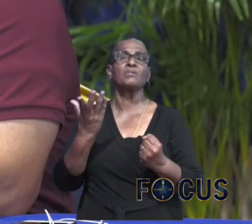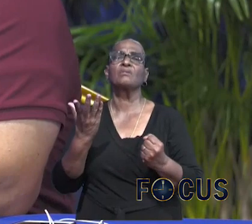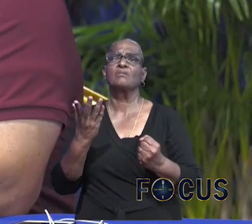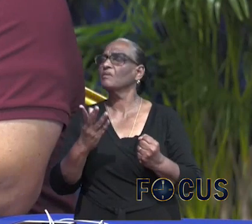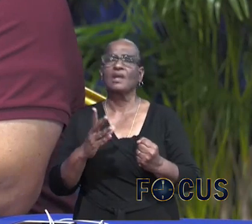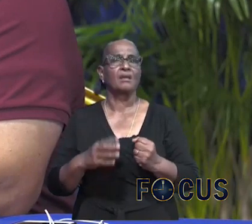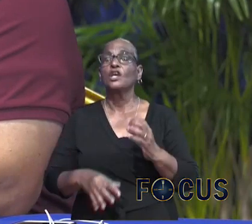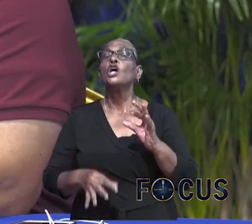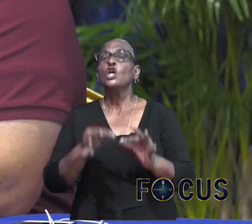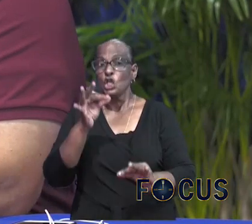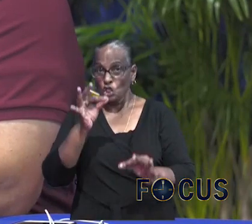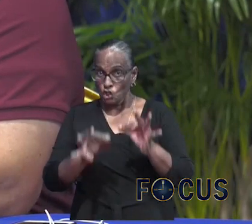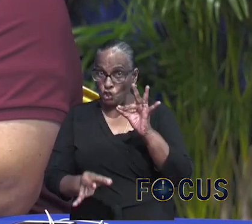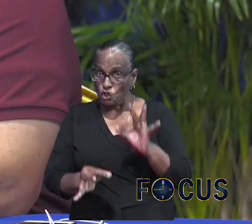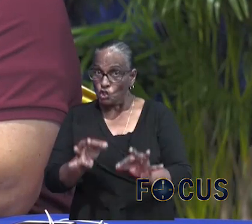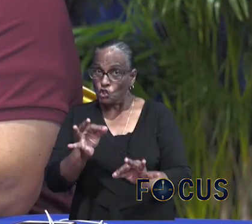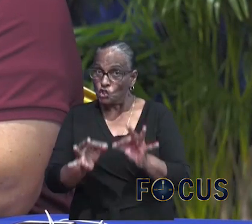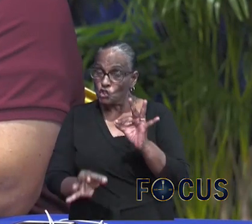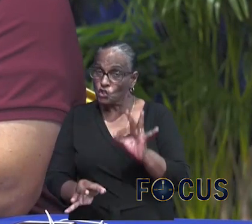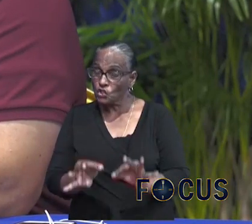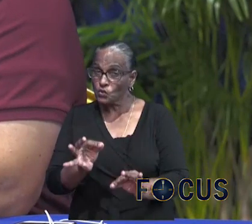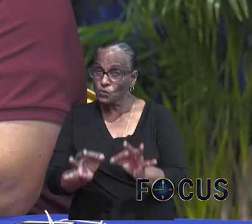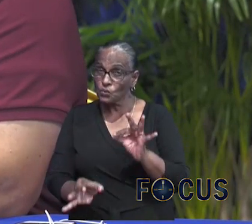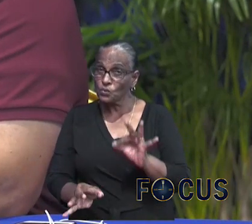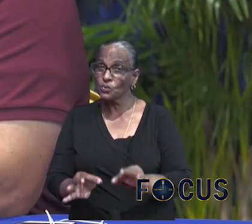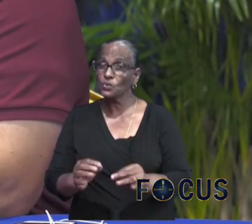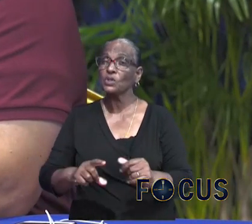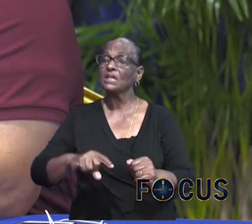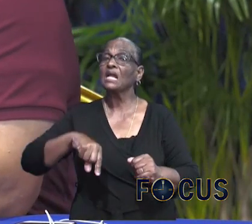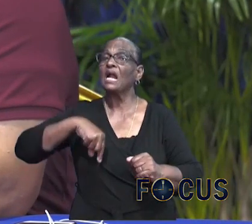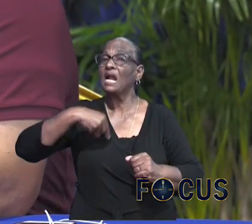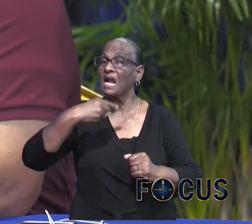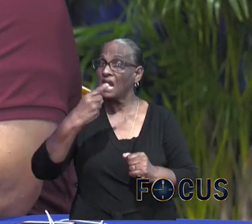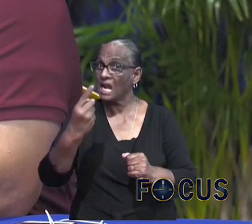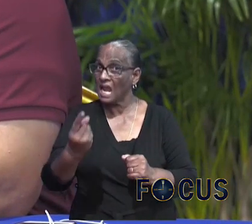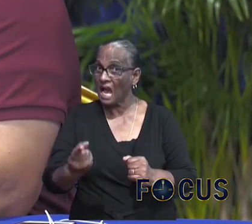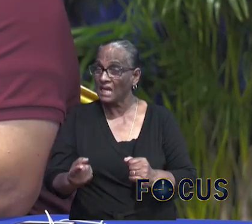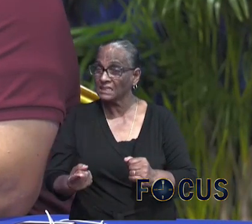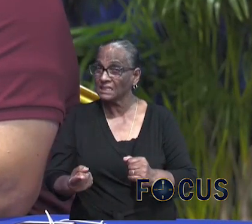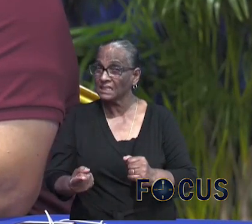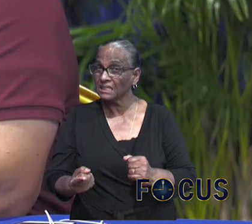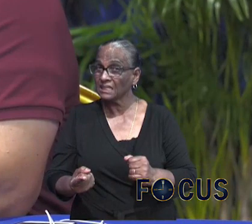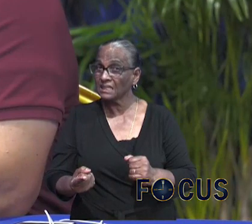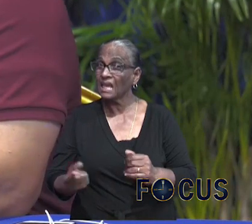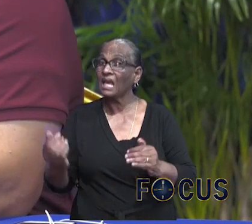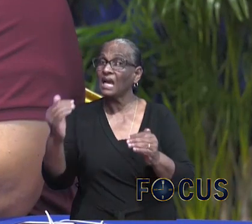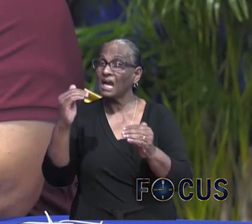justitieel de mensen natuurlijk, en dat is later aangevuld door hoofdcommissaris,